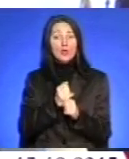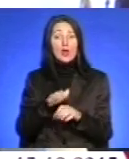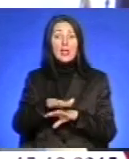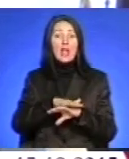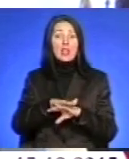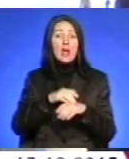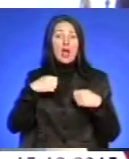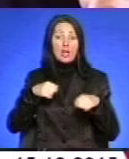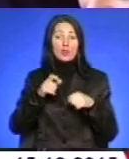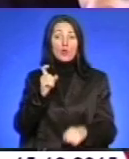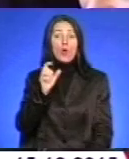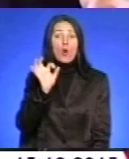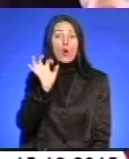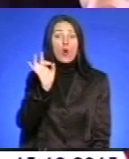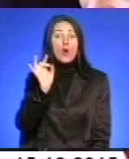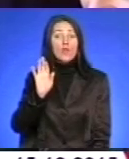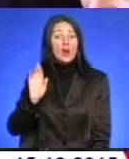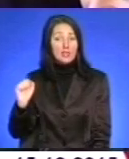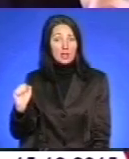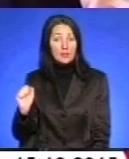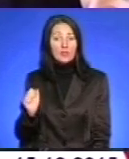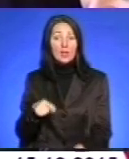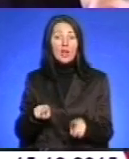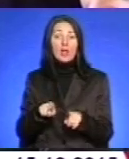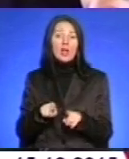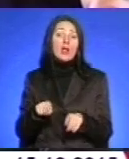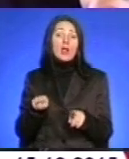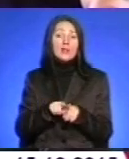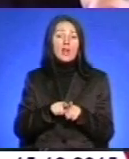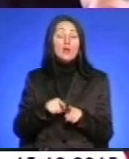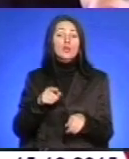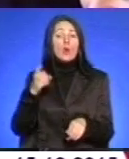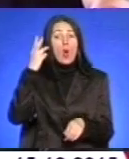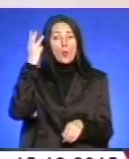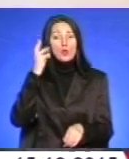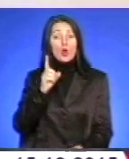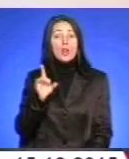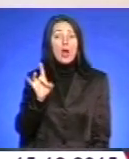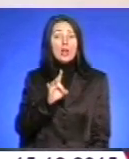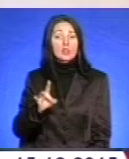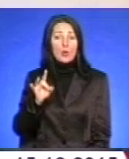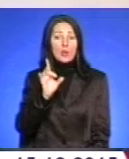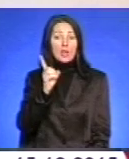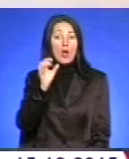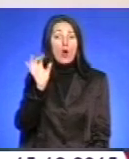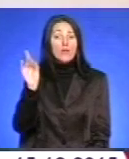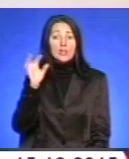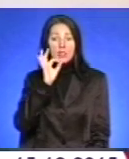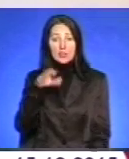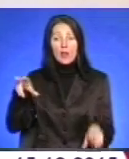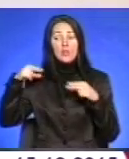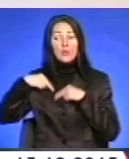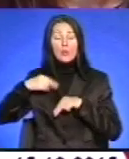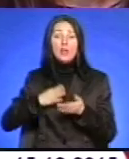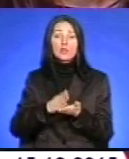ринку Хорватії. Тим часом надзвичайний та повноважний посол Республіки Хорватія зазначив, що співпраця у напрямку економіки